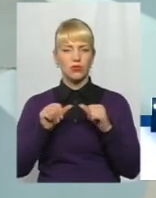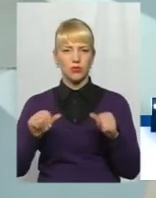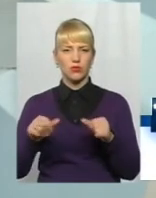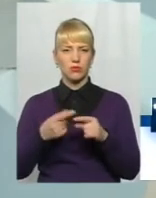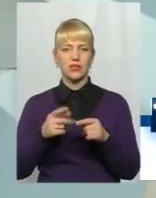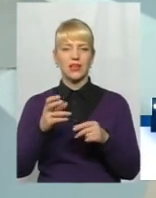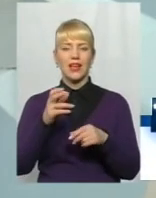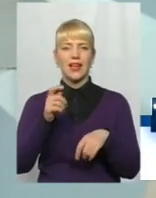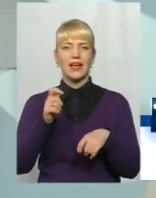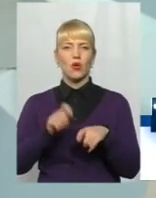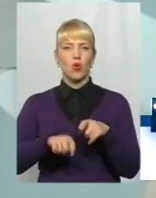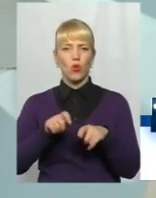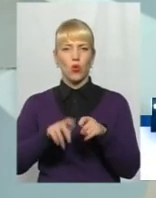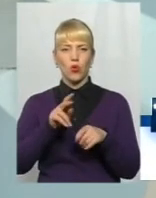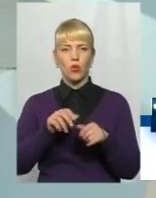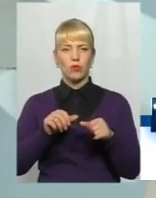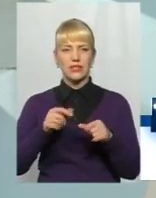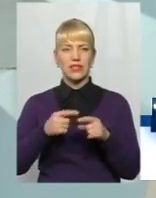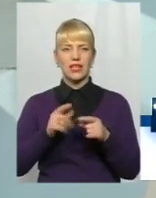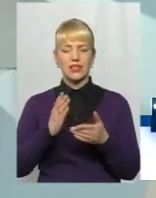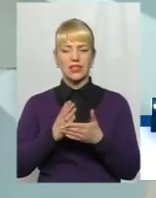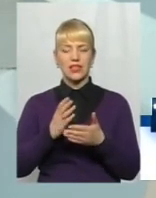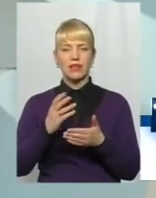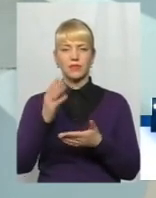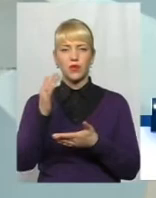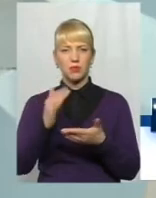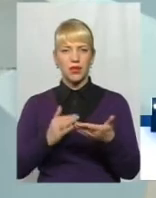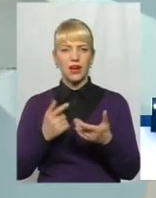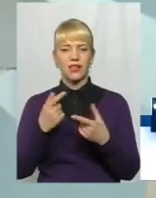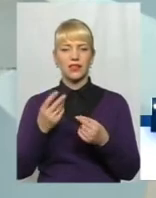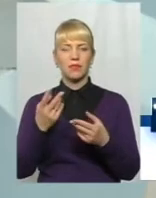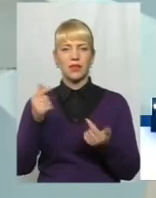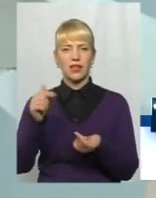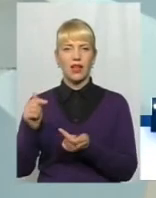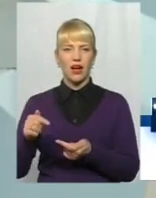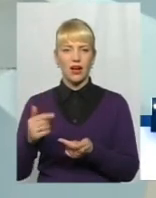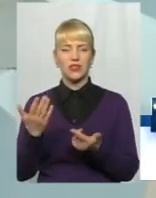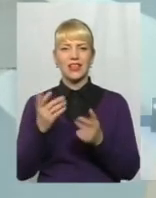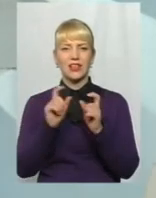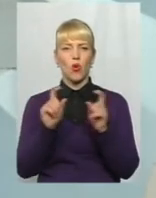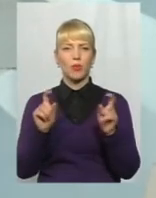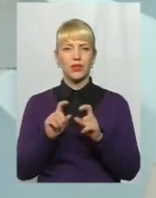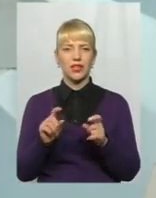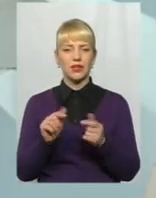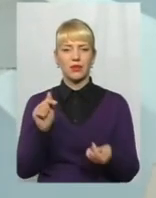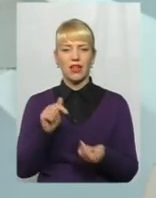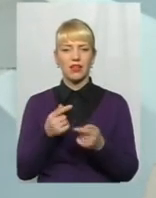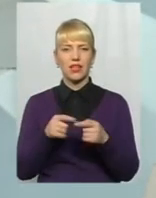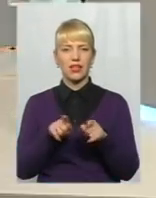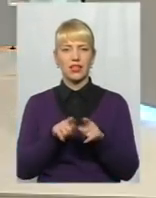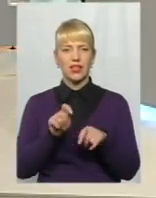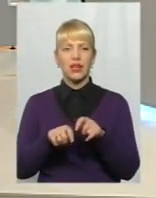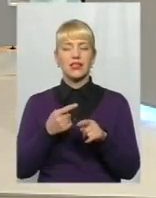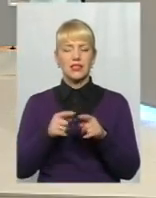екологічну експертизу. Є визначений перелік, які об'єкти підлягають цій екологічній експертизі. І проєкт буде підданий